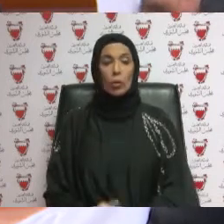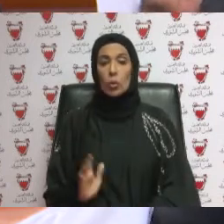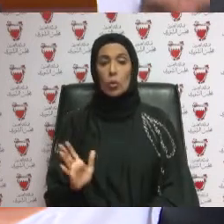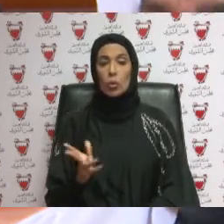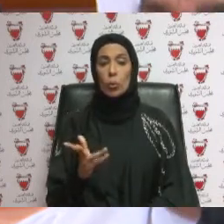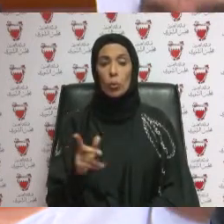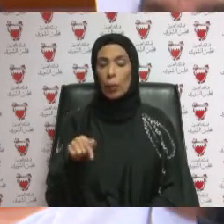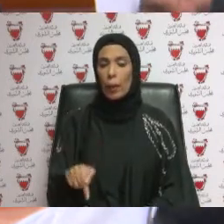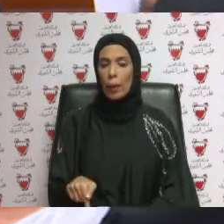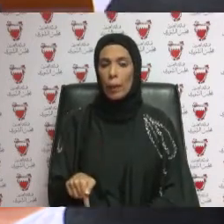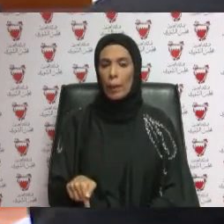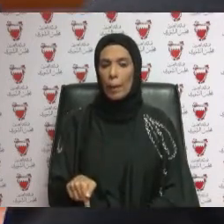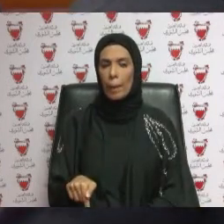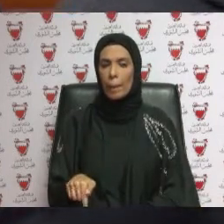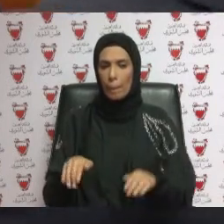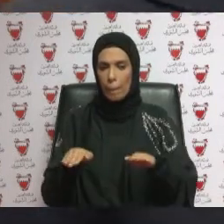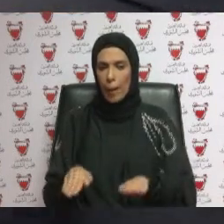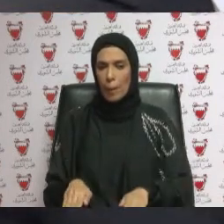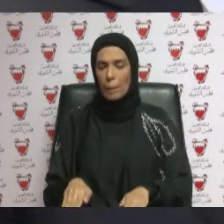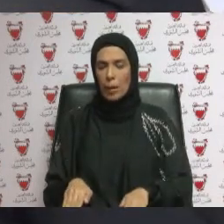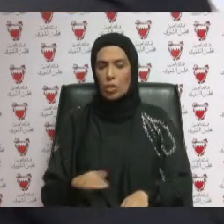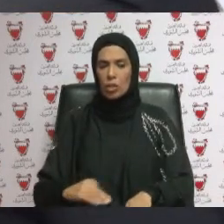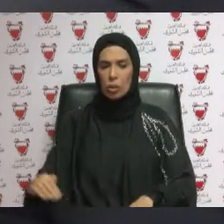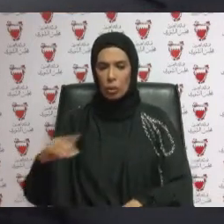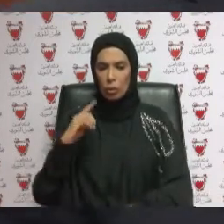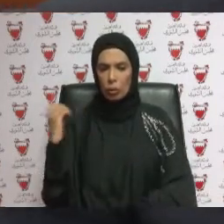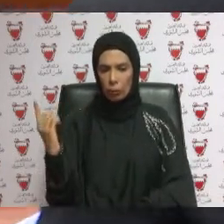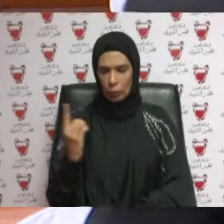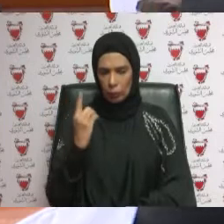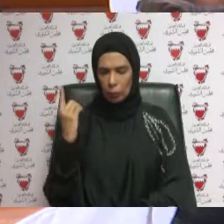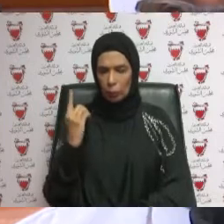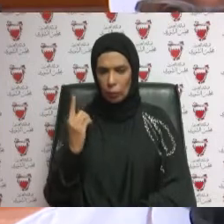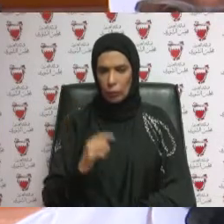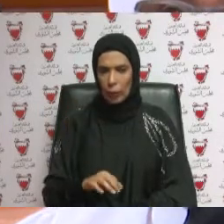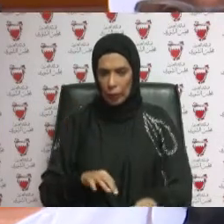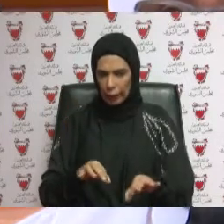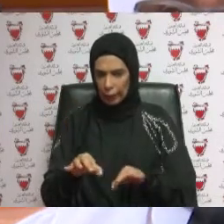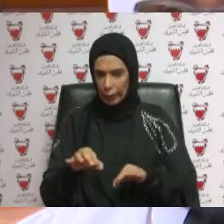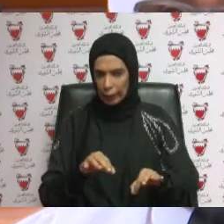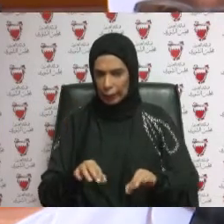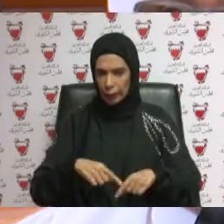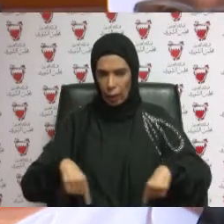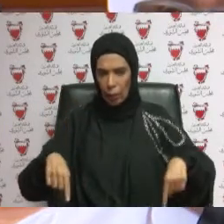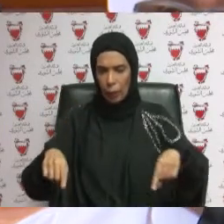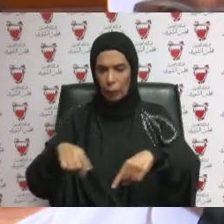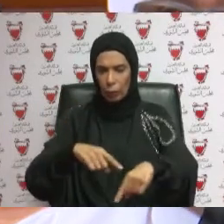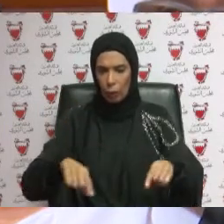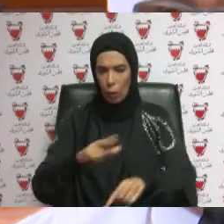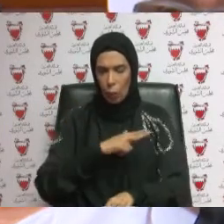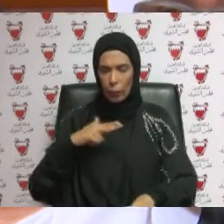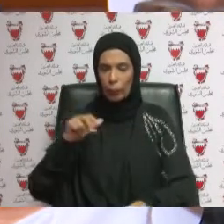أن يقوم المجلس الأعلى للبيئة والإدارة العامة للتخطيط العمراني أو أي جهات حكومية